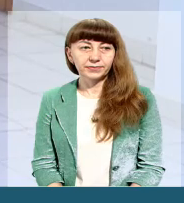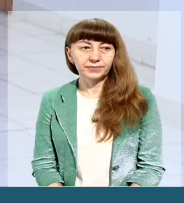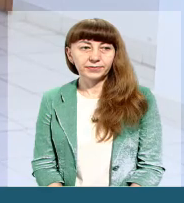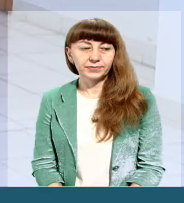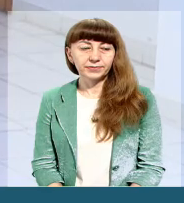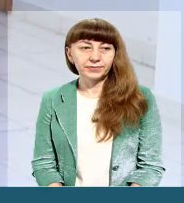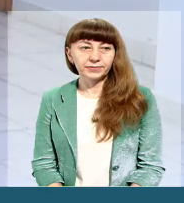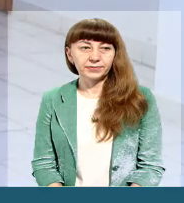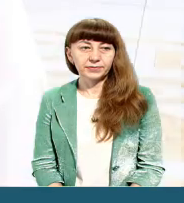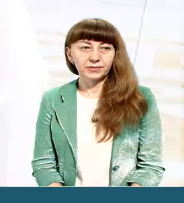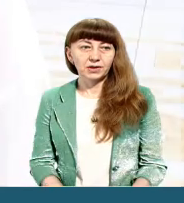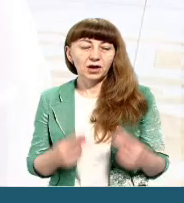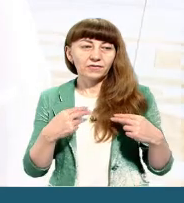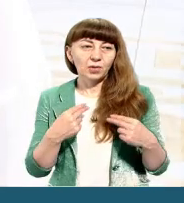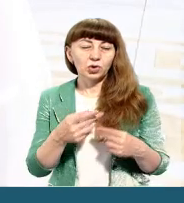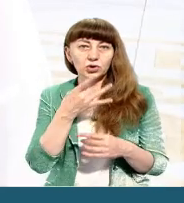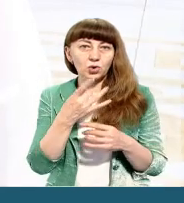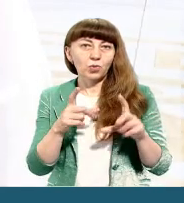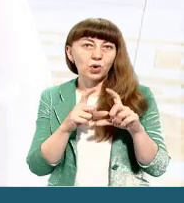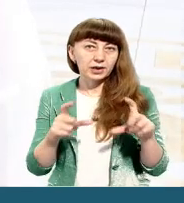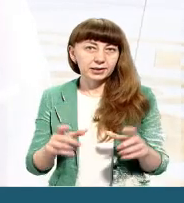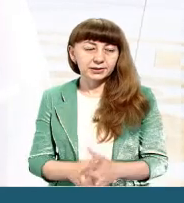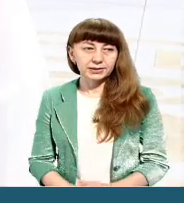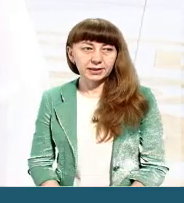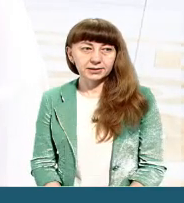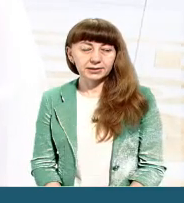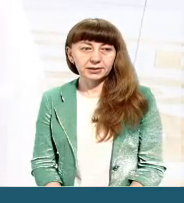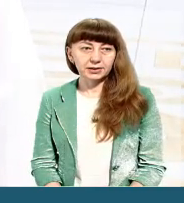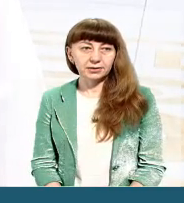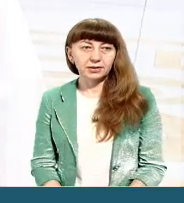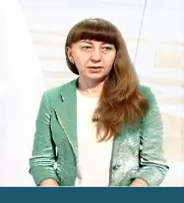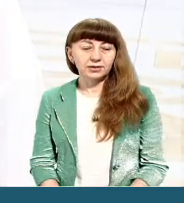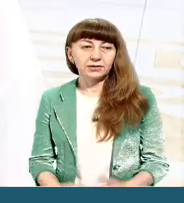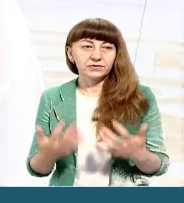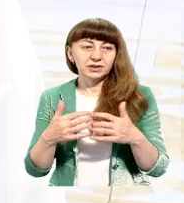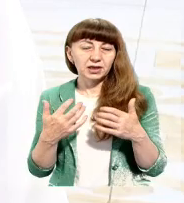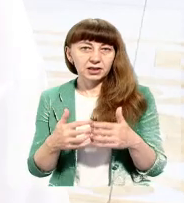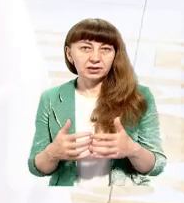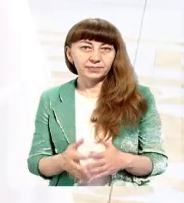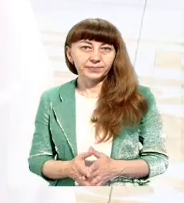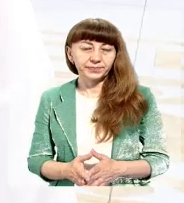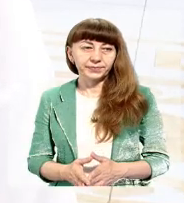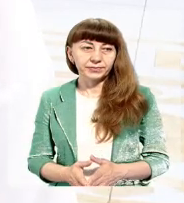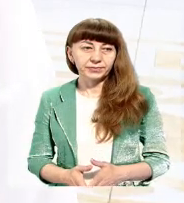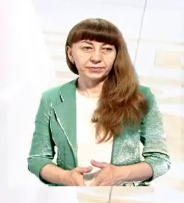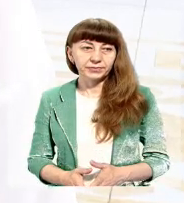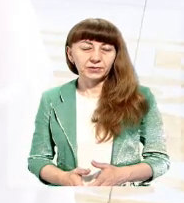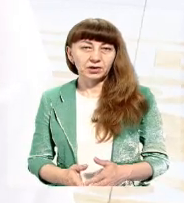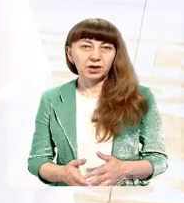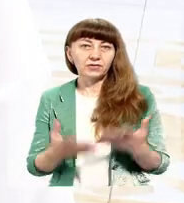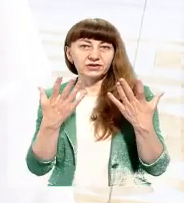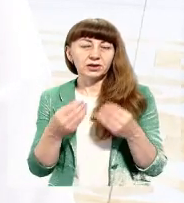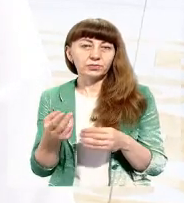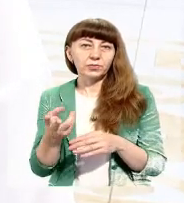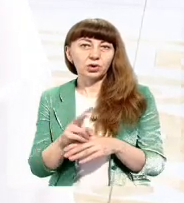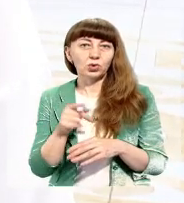бірқатар механизмдерді әзірледі. Непосредственно в нашем зоне. Біздің орталық қызметіне күніне орта есеппен 1000 адам жүгінеді. Ең көп сұранысқа ие